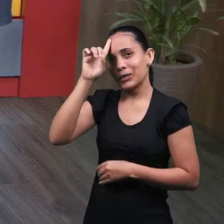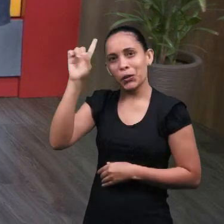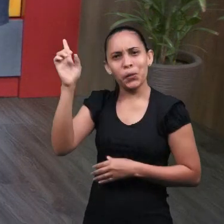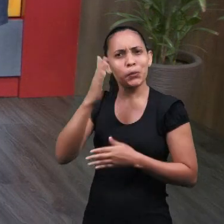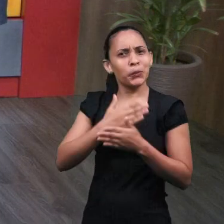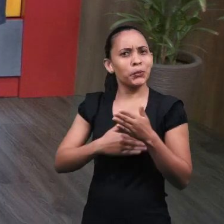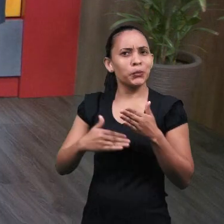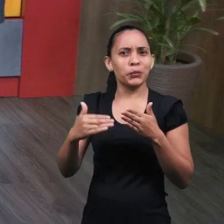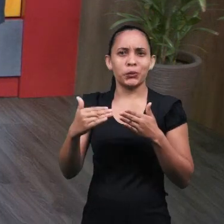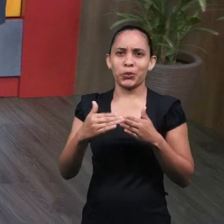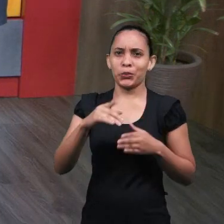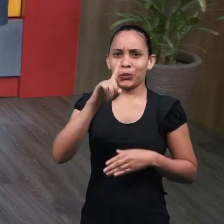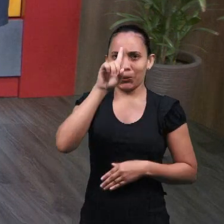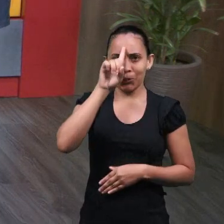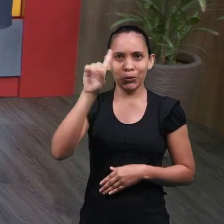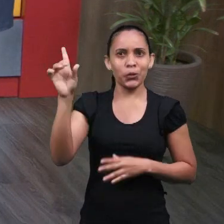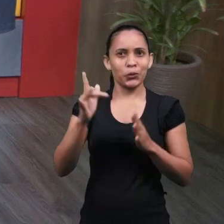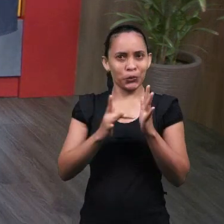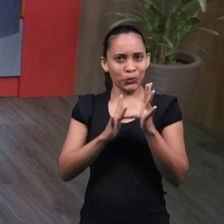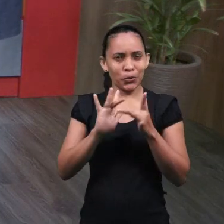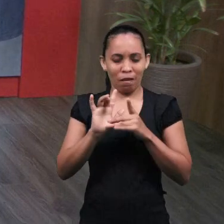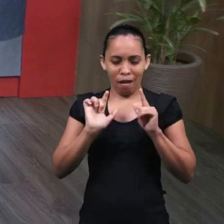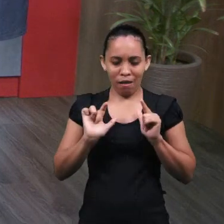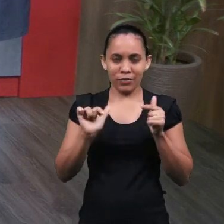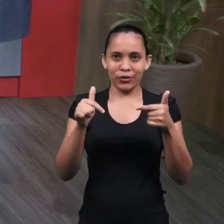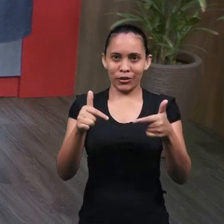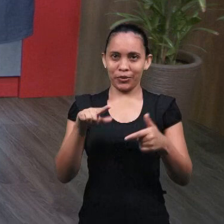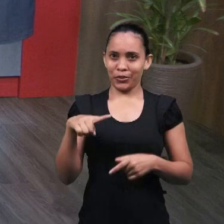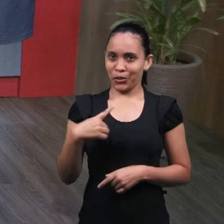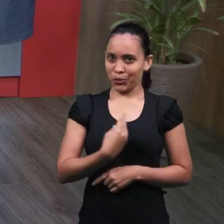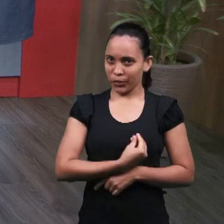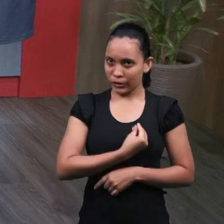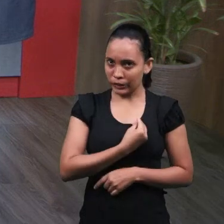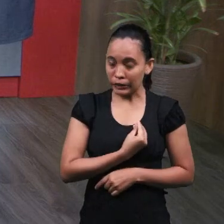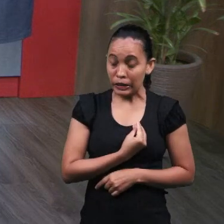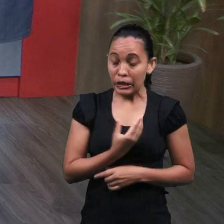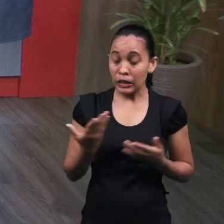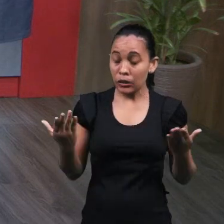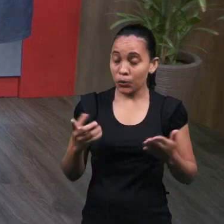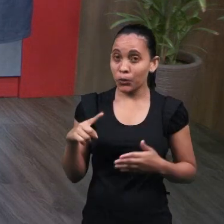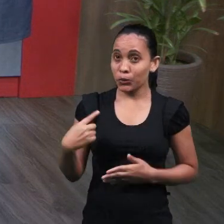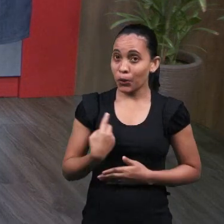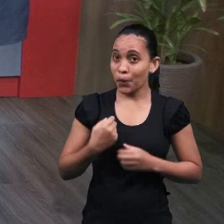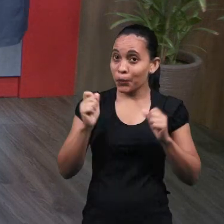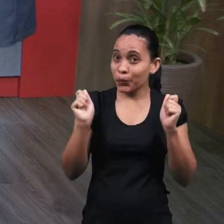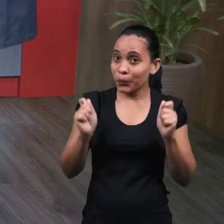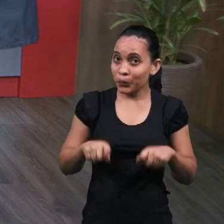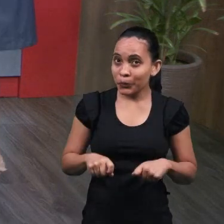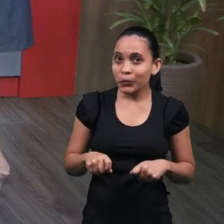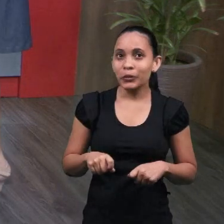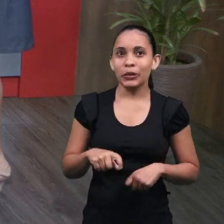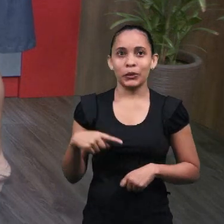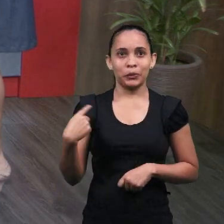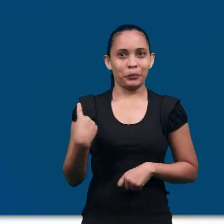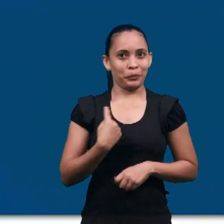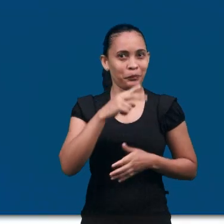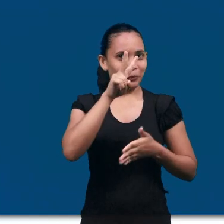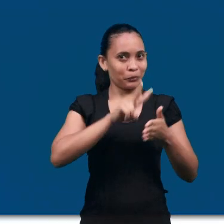pour tout ce que le Seigneur Jésus il a réalisé parmi nous. Et nous pouvons dire, nous allons lire